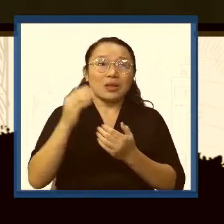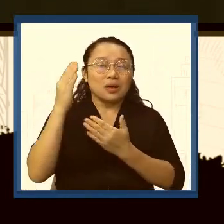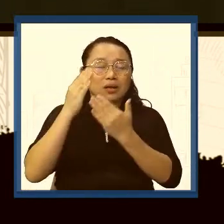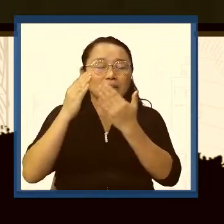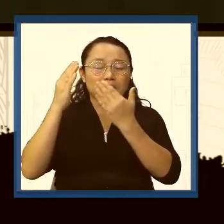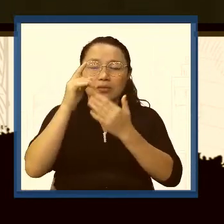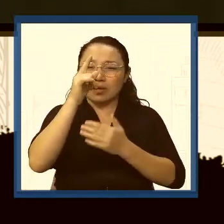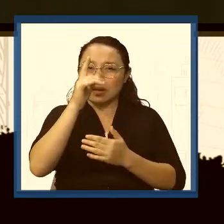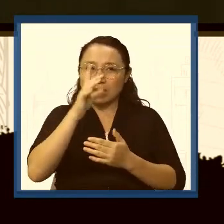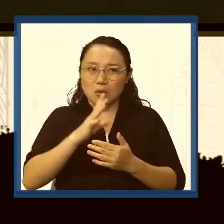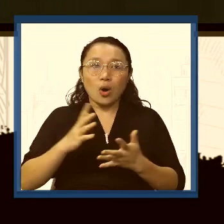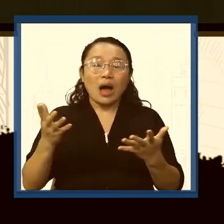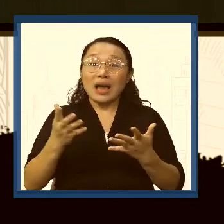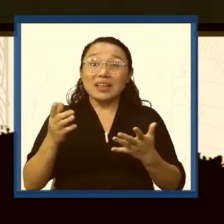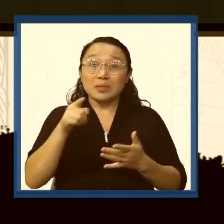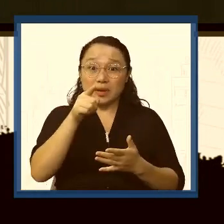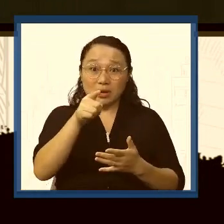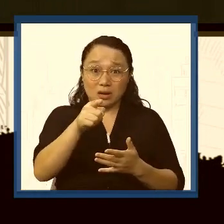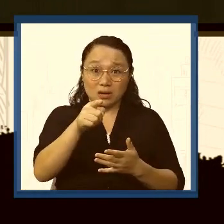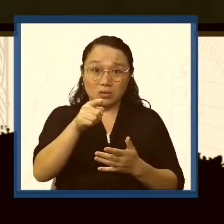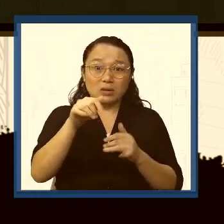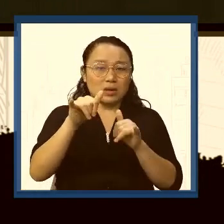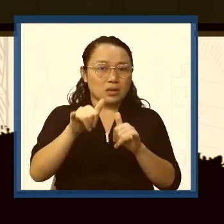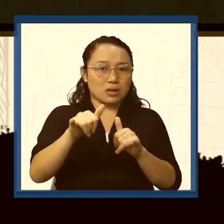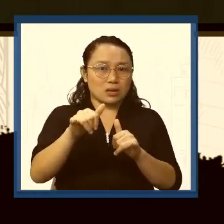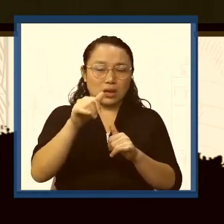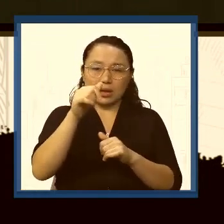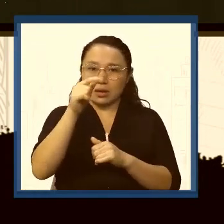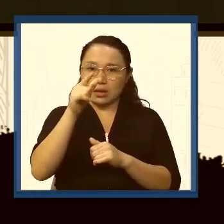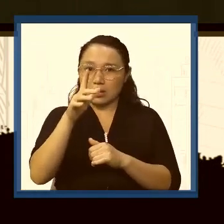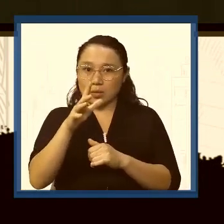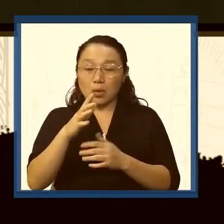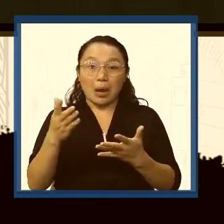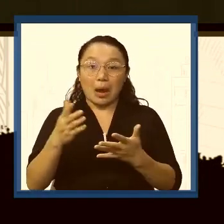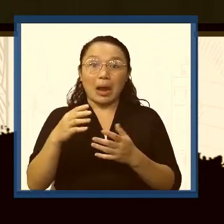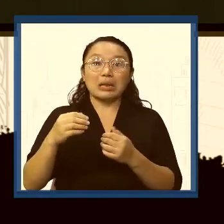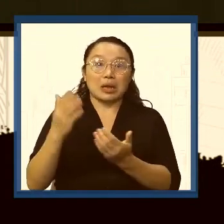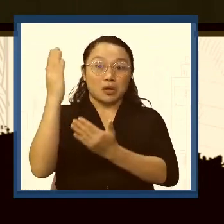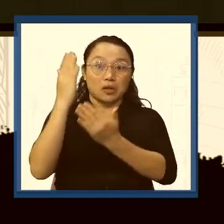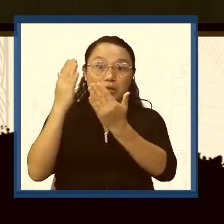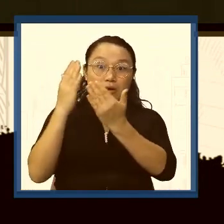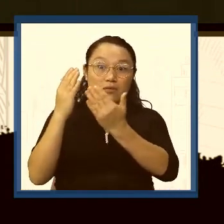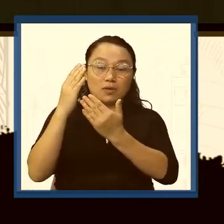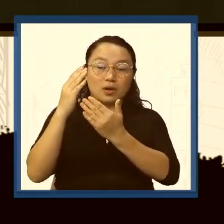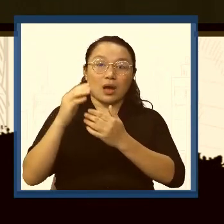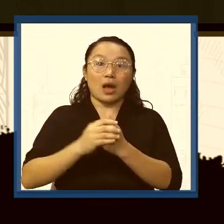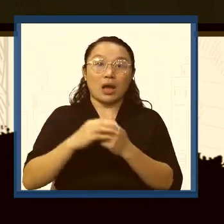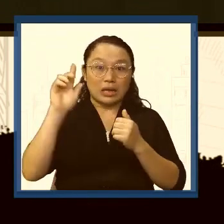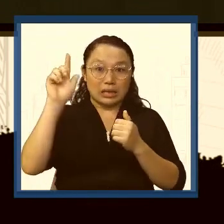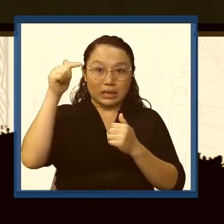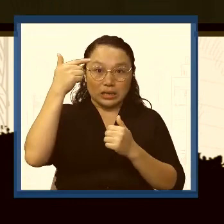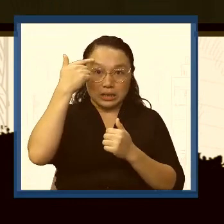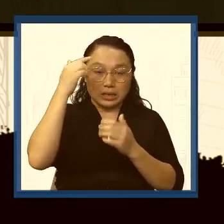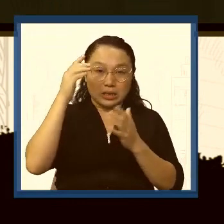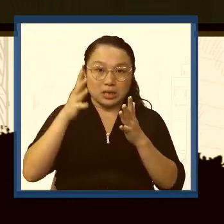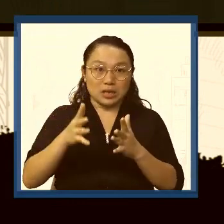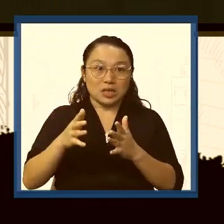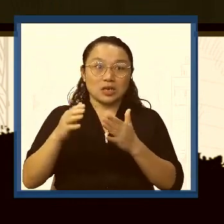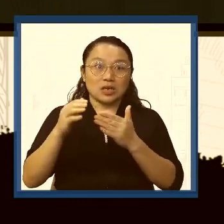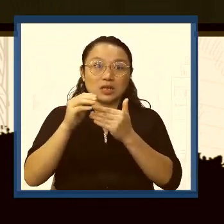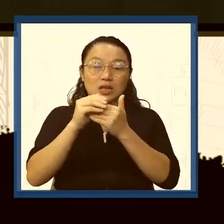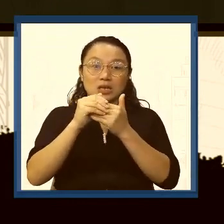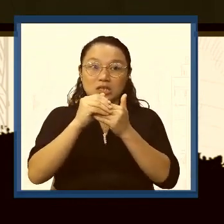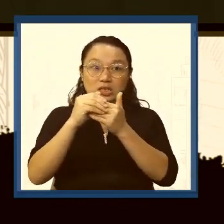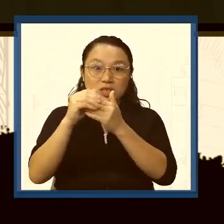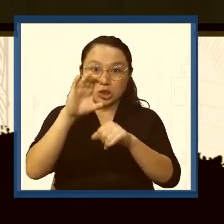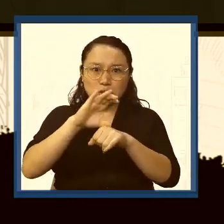kun asa ka man dapita karong gabi eh. Ikaw nagserbisyo tingali usa ka kapangulo sa simbahan. May mga tao nga ilalom sa pagdumala.